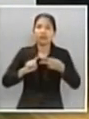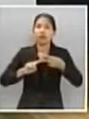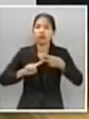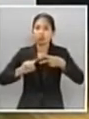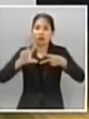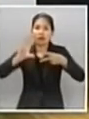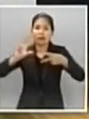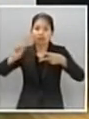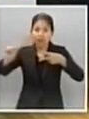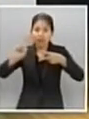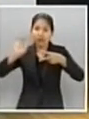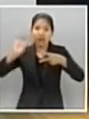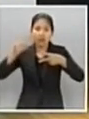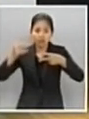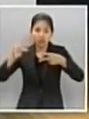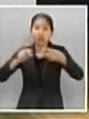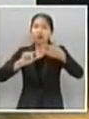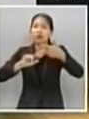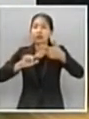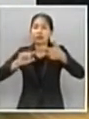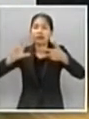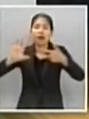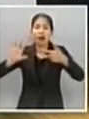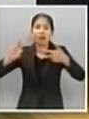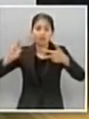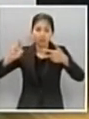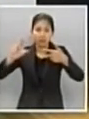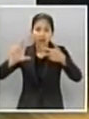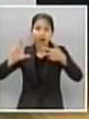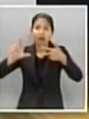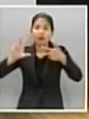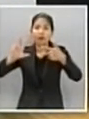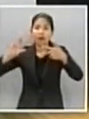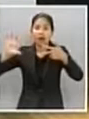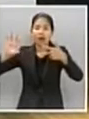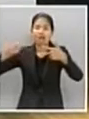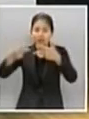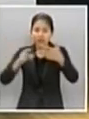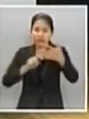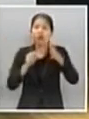358,372 คนค่ะและกรุงเทพมหานครนะคะแค่1เมืองเนี่ยแค่เมืองเดียวนะคะก็มีอยู่ถึง